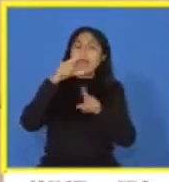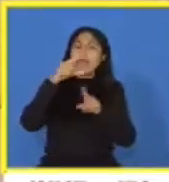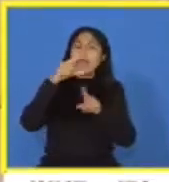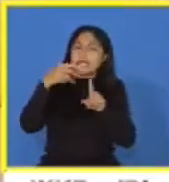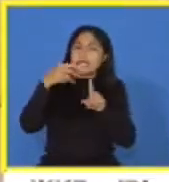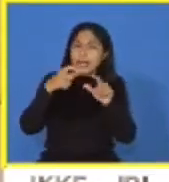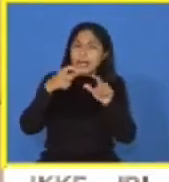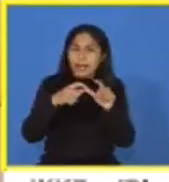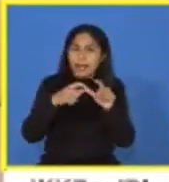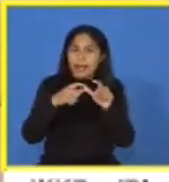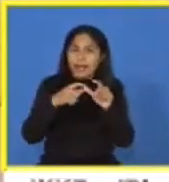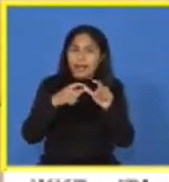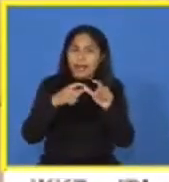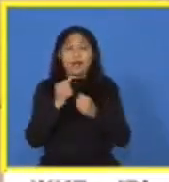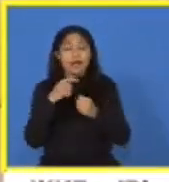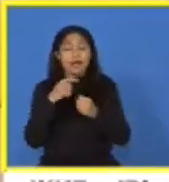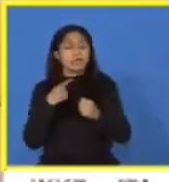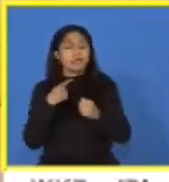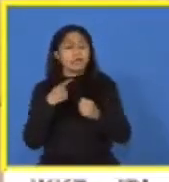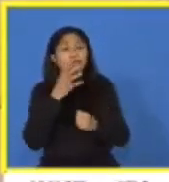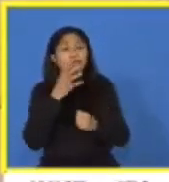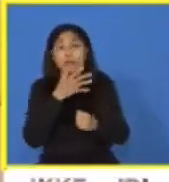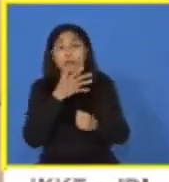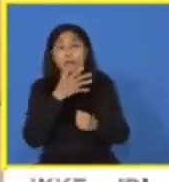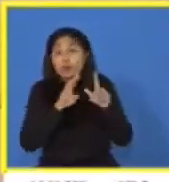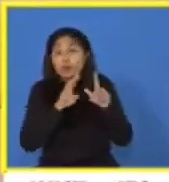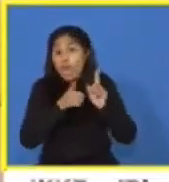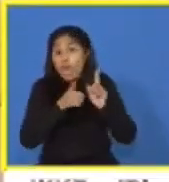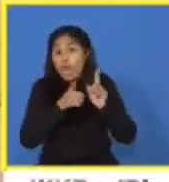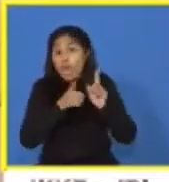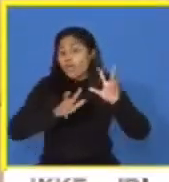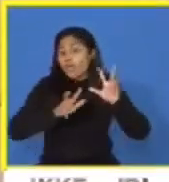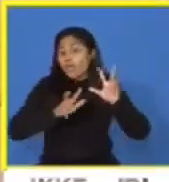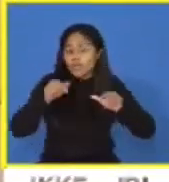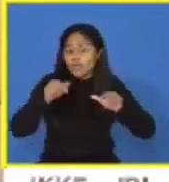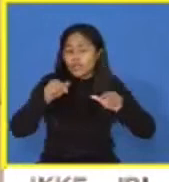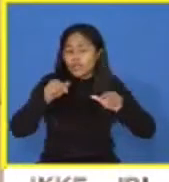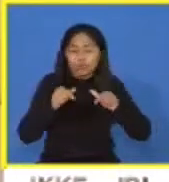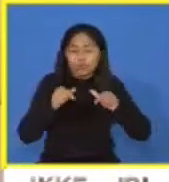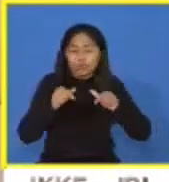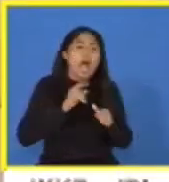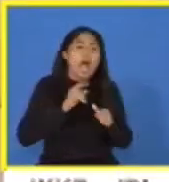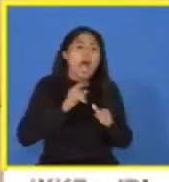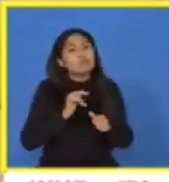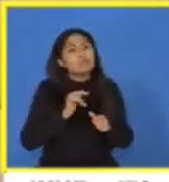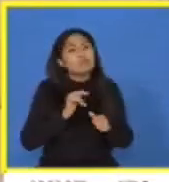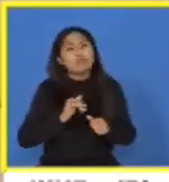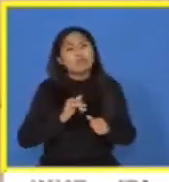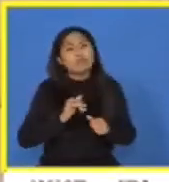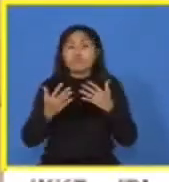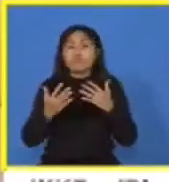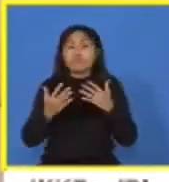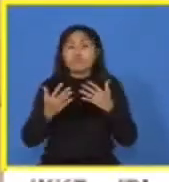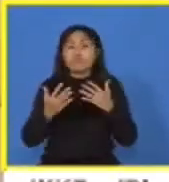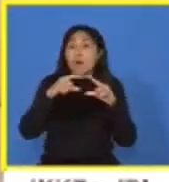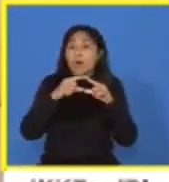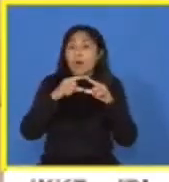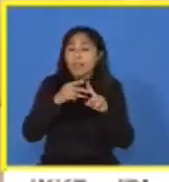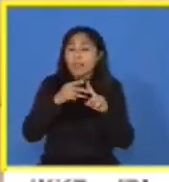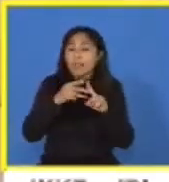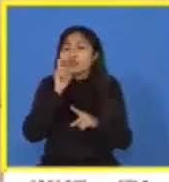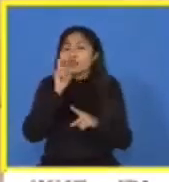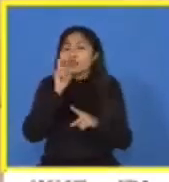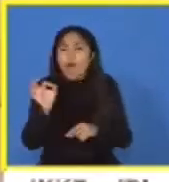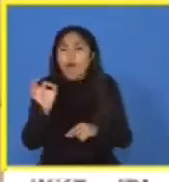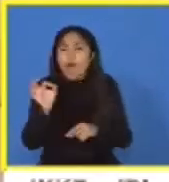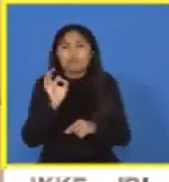kita Provinsi Nusa Tenggara Timur juga demikian. Oleh karena itu ada kabupaten-kabupaten tertentu yang sudah mencapai